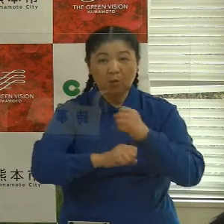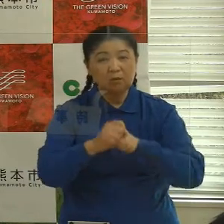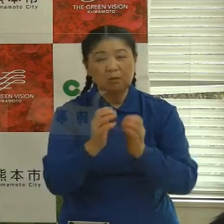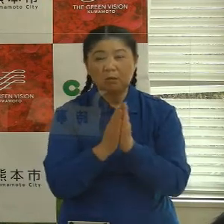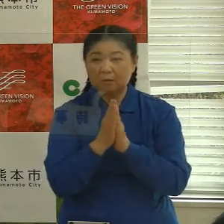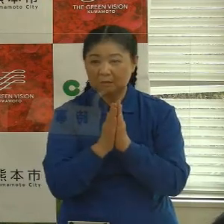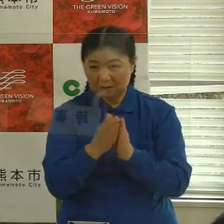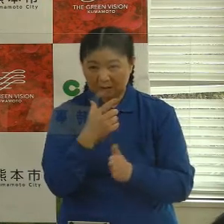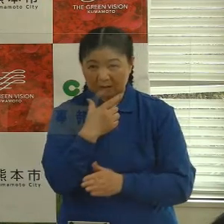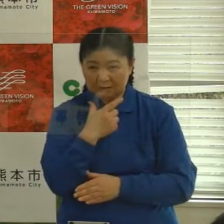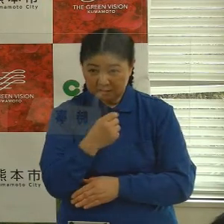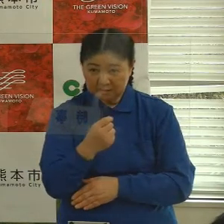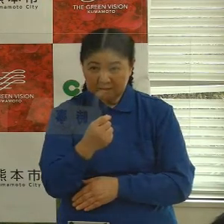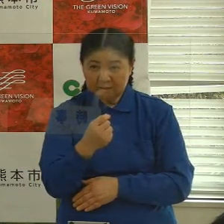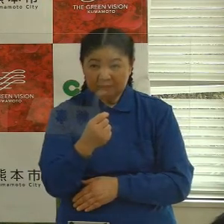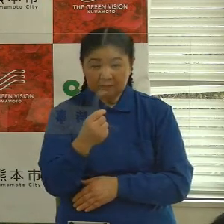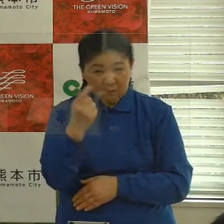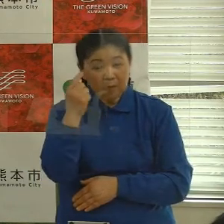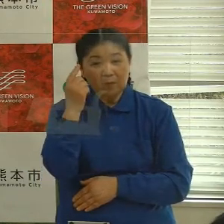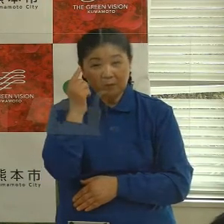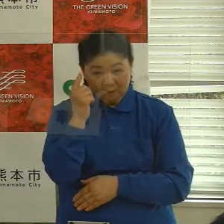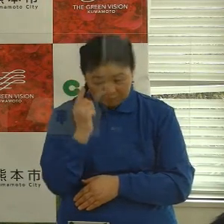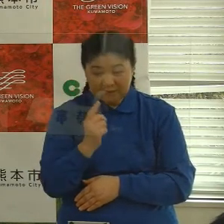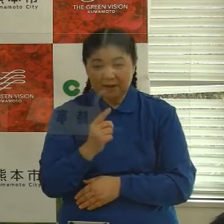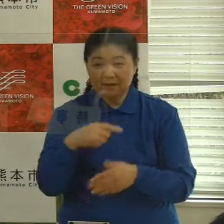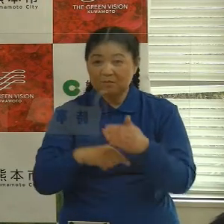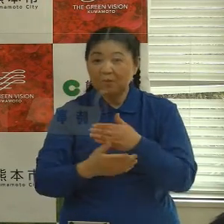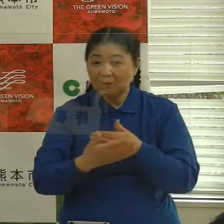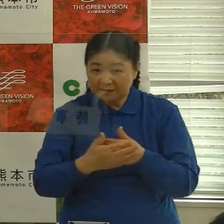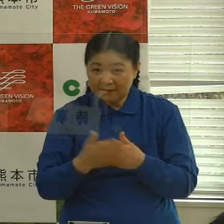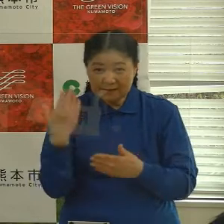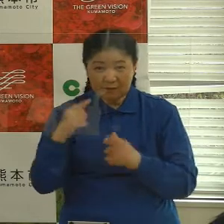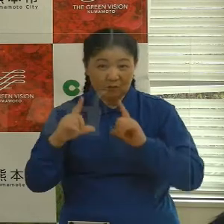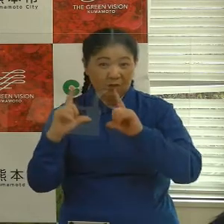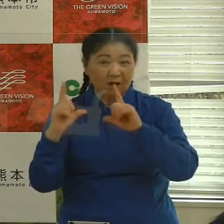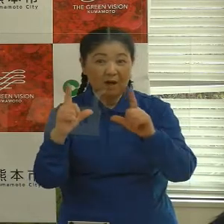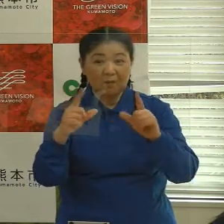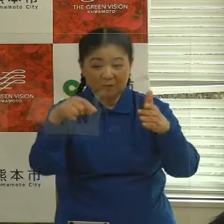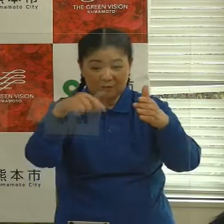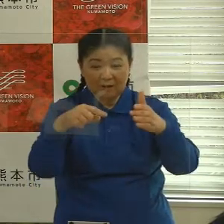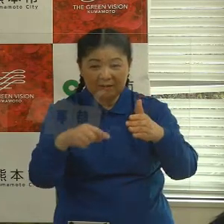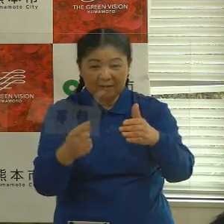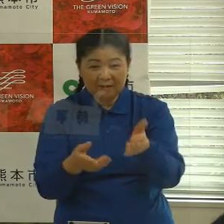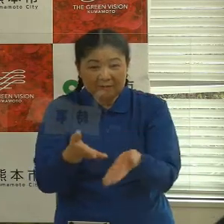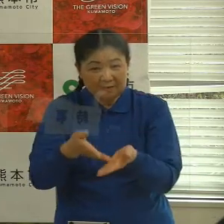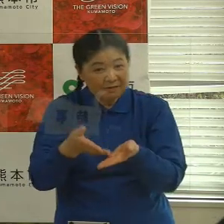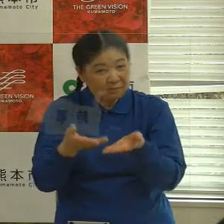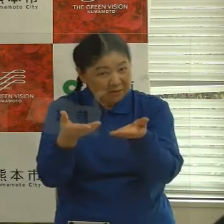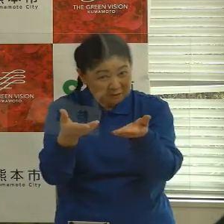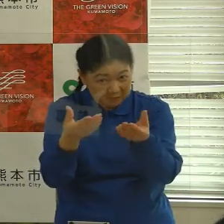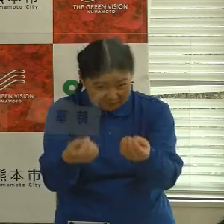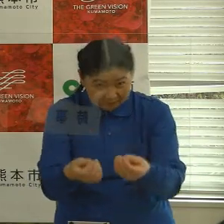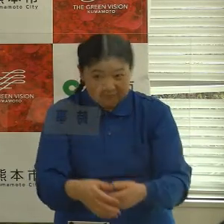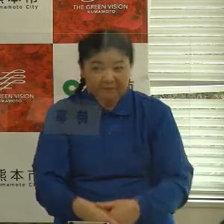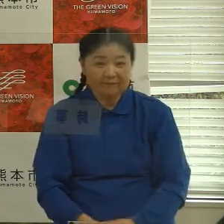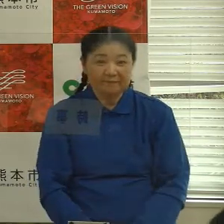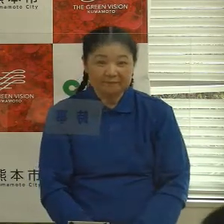動していただきたいということで、お願いの意味も込めて先ほど発表の中で触れさせていただいたところ